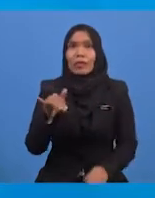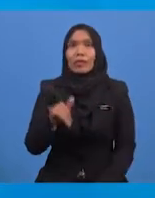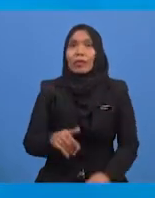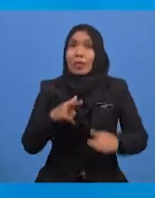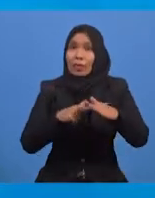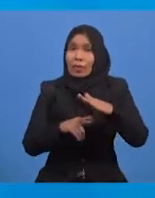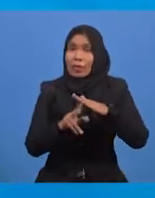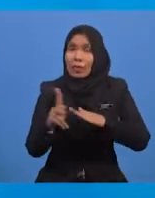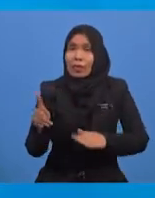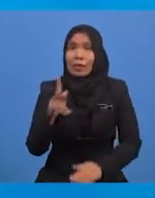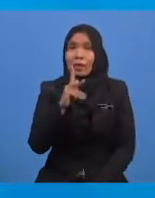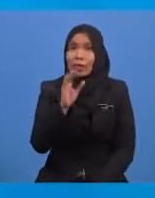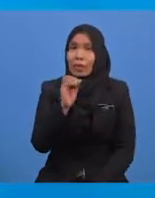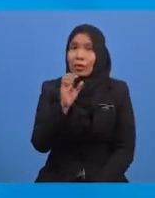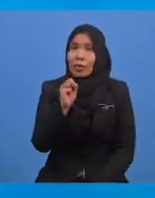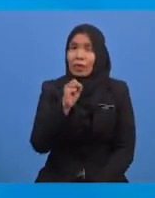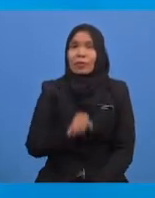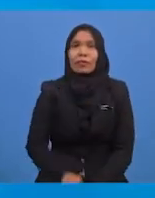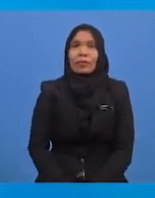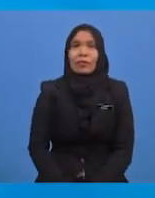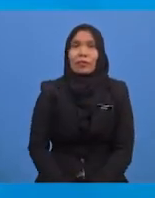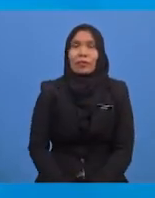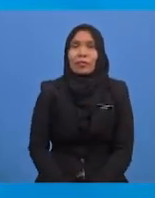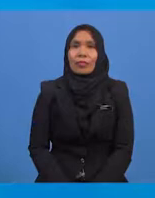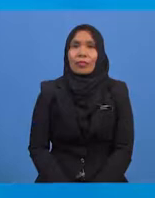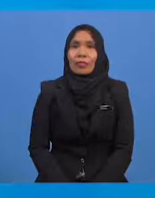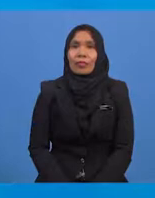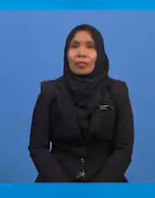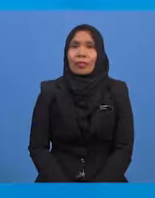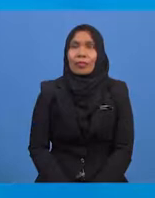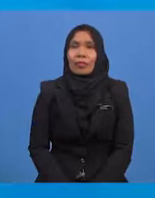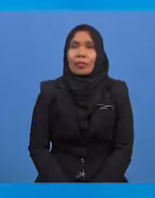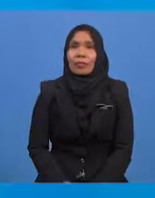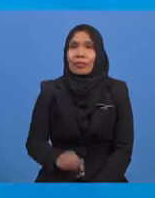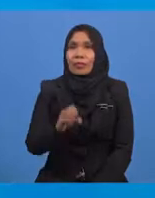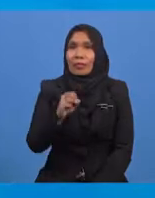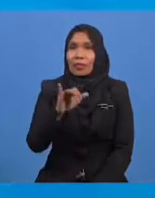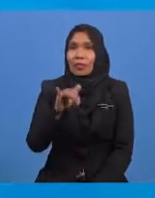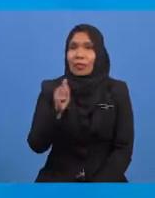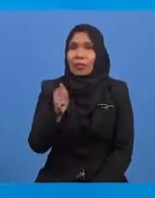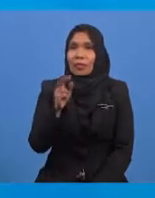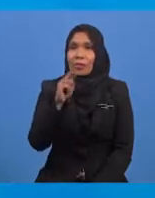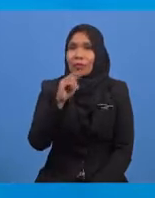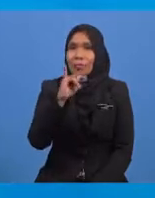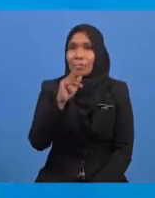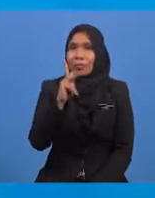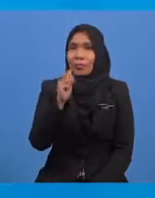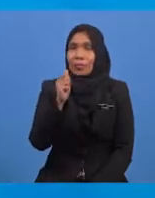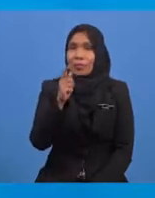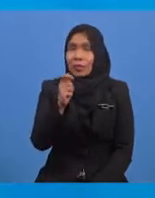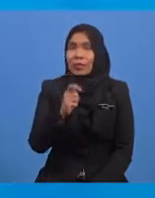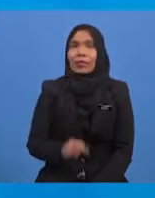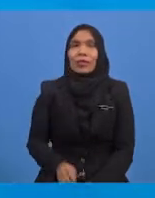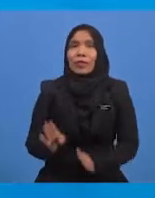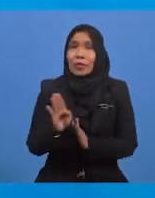tertentu. Jadi, syarikat perlu bersedia menerima orang luar sebagai pekerja baru syarikat, di mana masih